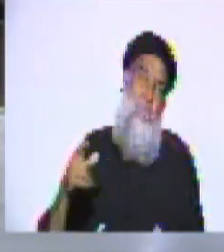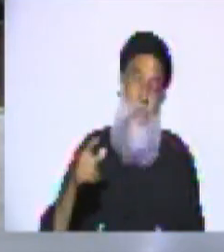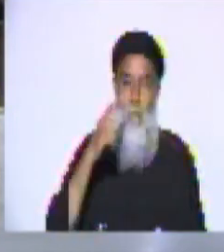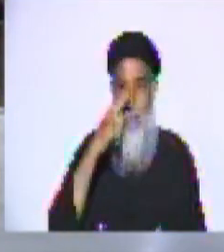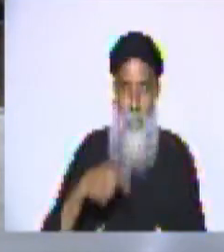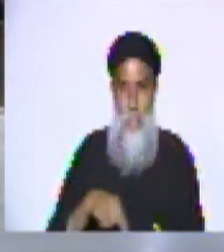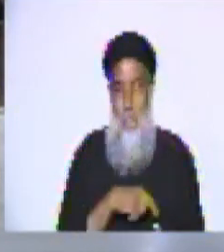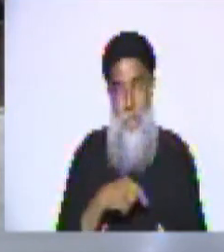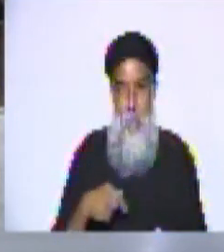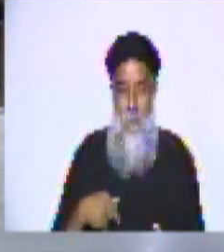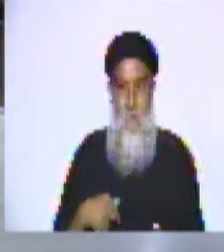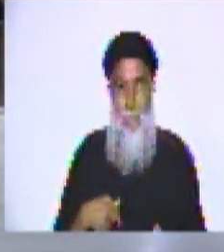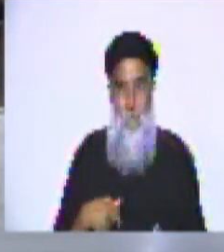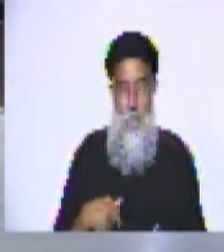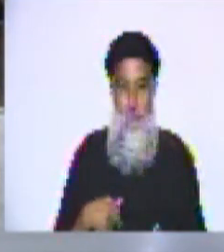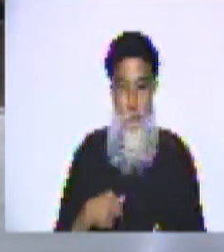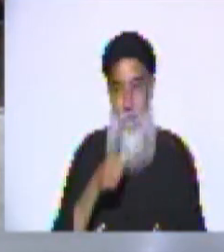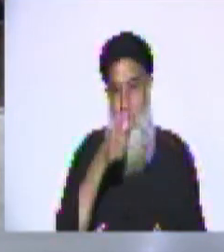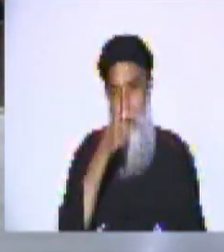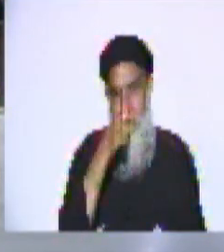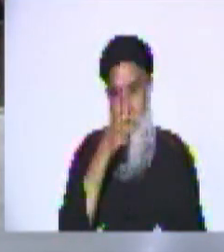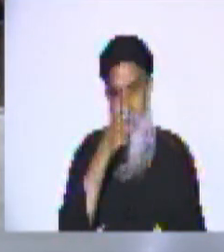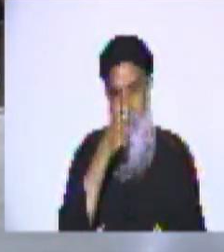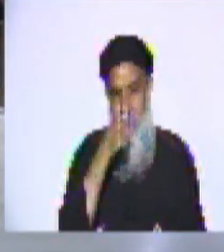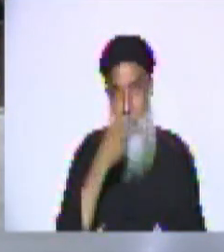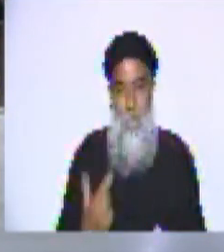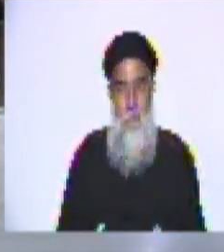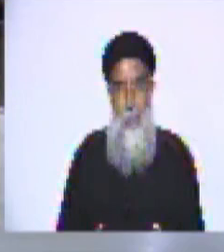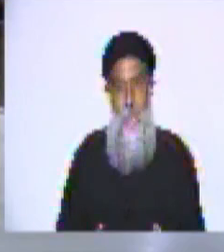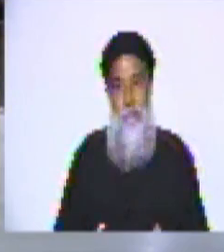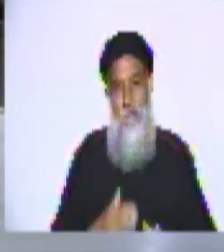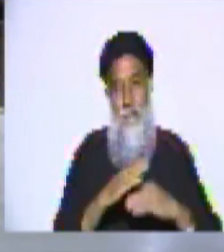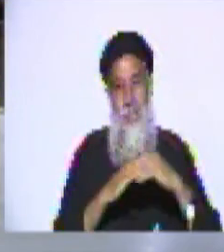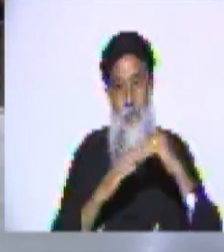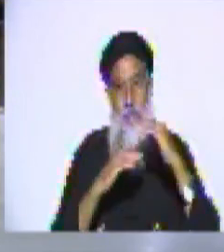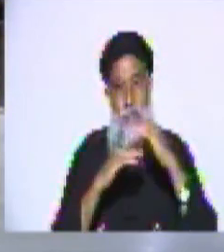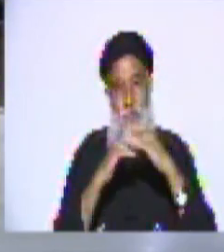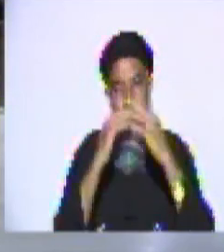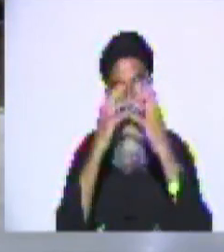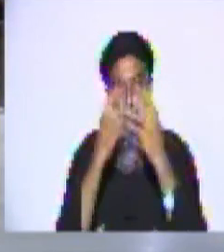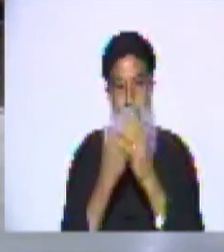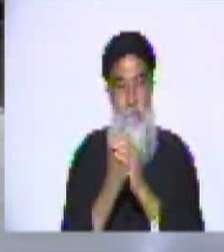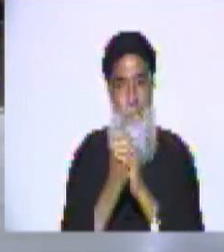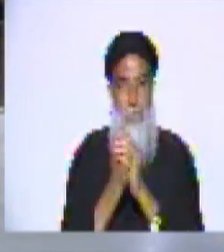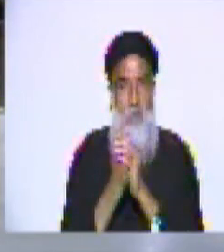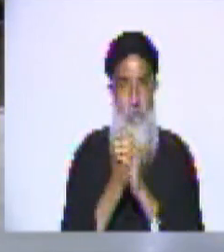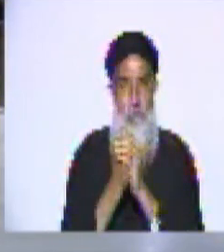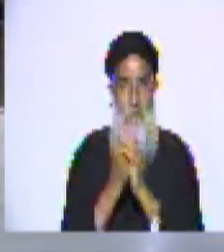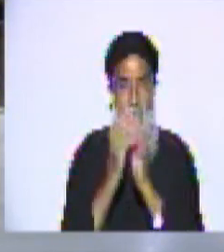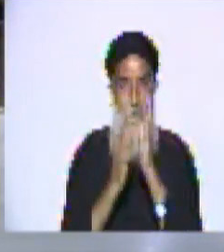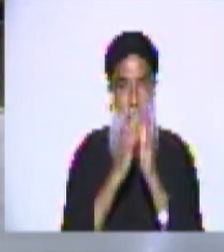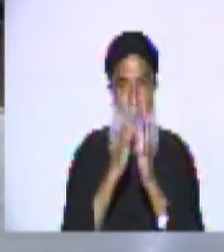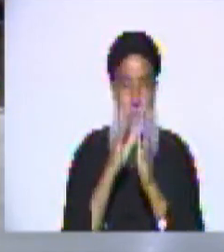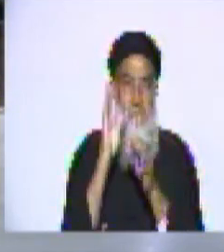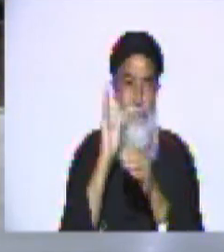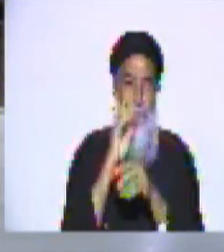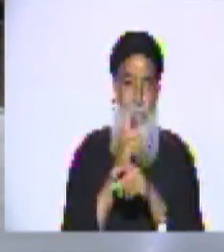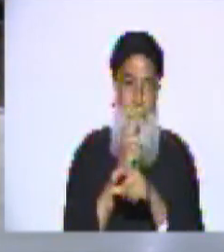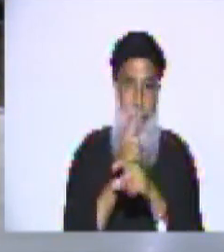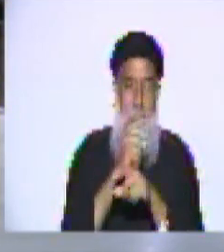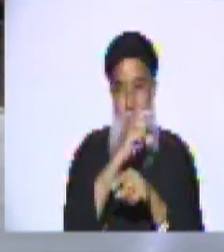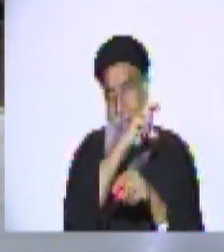الكنائس بتصلي بالطقس الحزيني. أنا شوف خرس ألحان فبحب أستفسر عشان